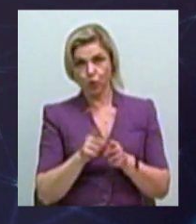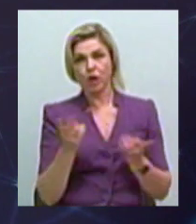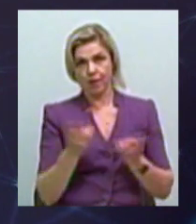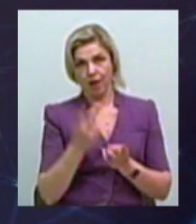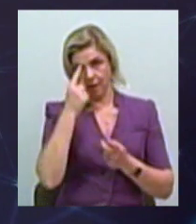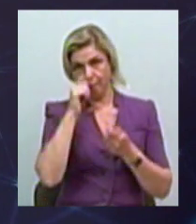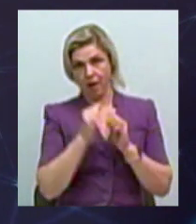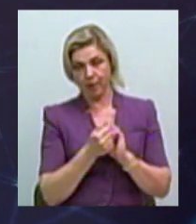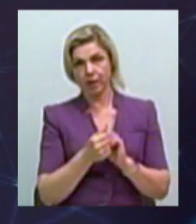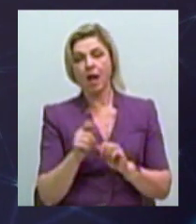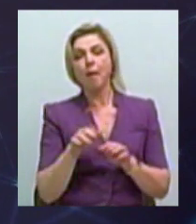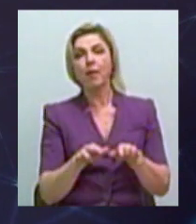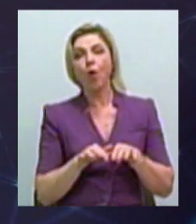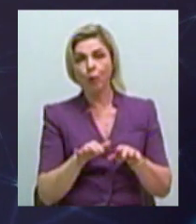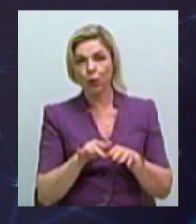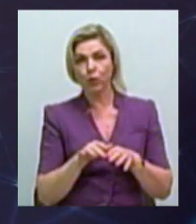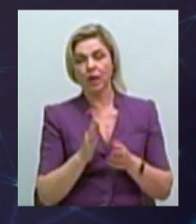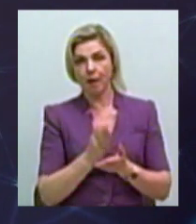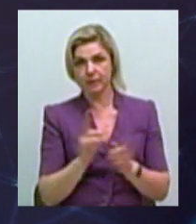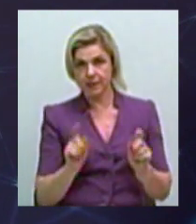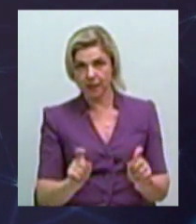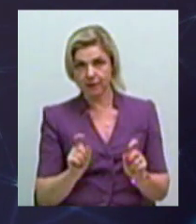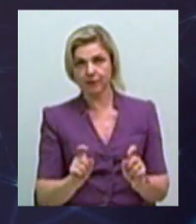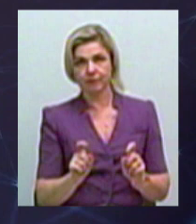що перебування за комп'ютером